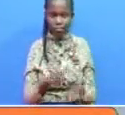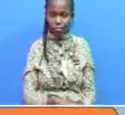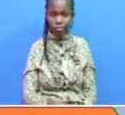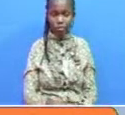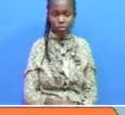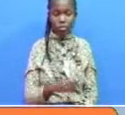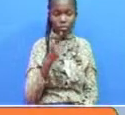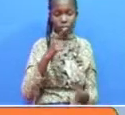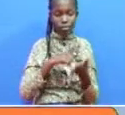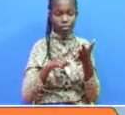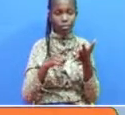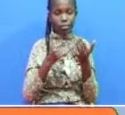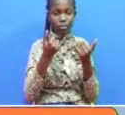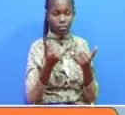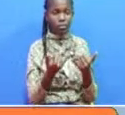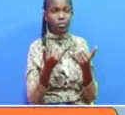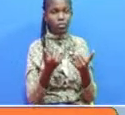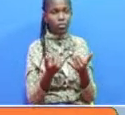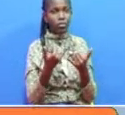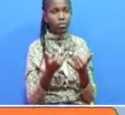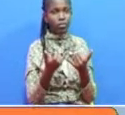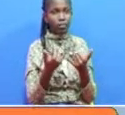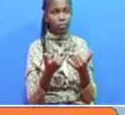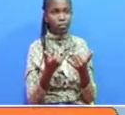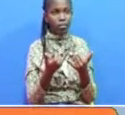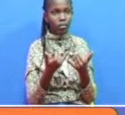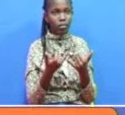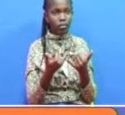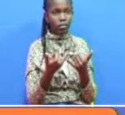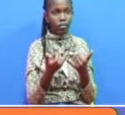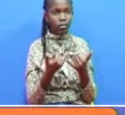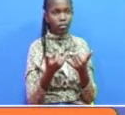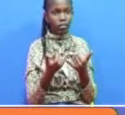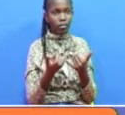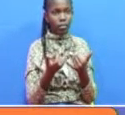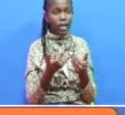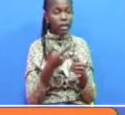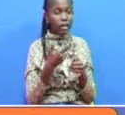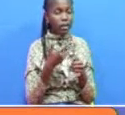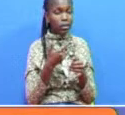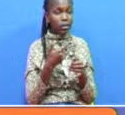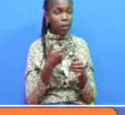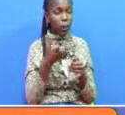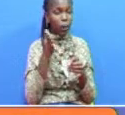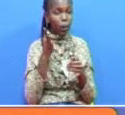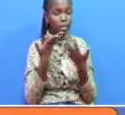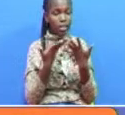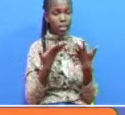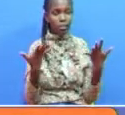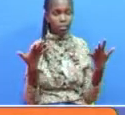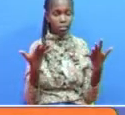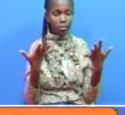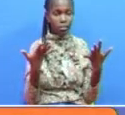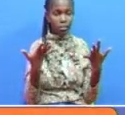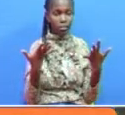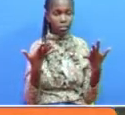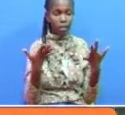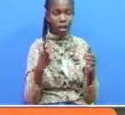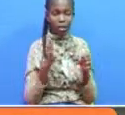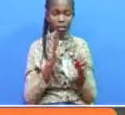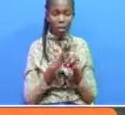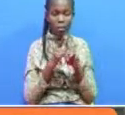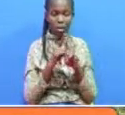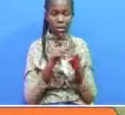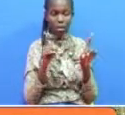Chuma kiki mwayu cha tiala ni kilawi wa ndia hikilawi wa itheka. Ni kuithuwa maundu. Moko ni mainge